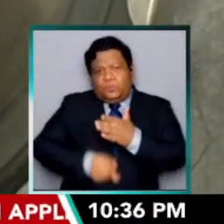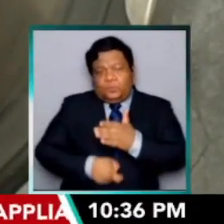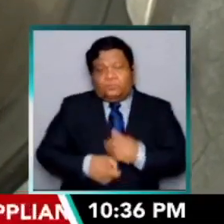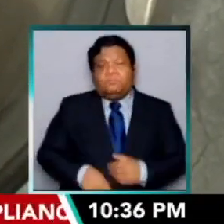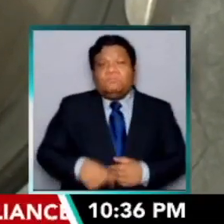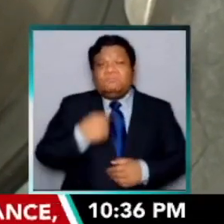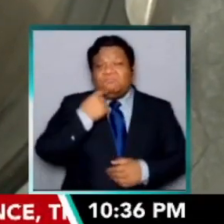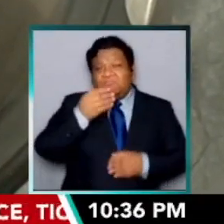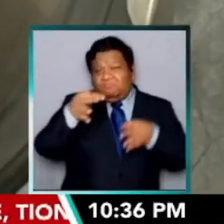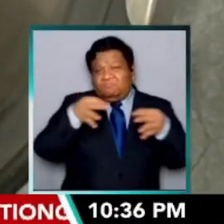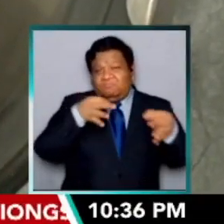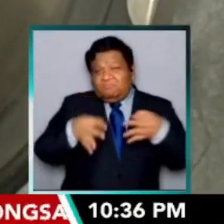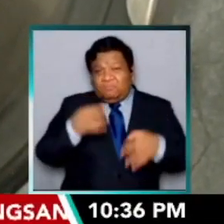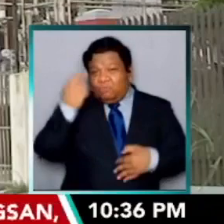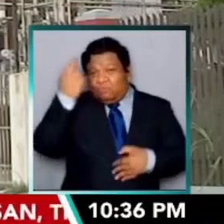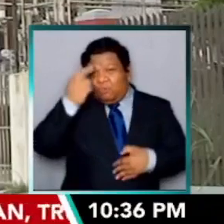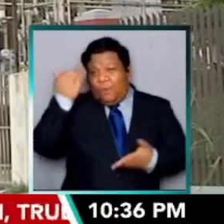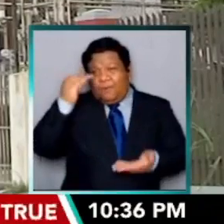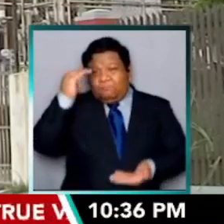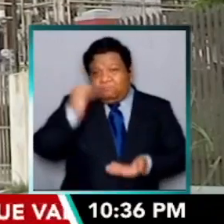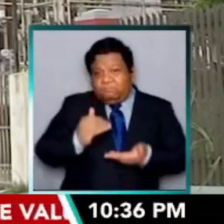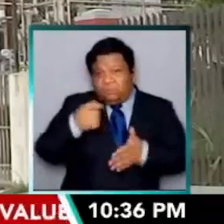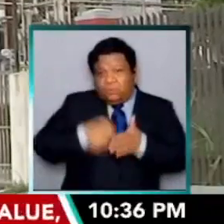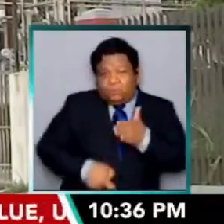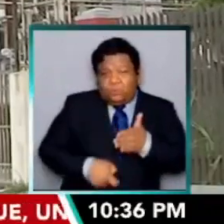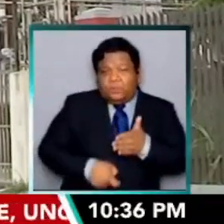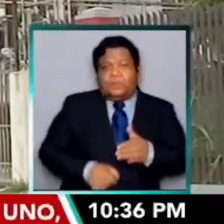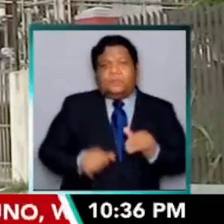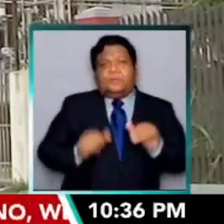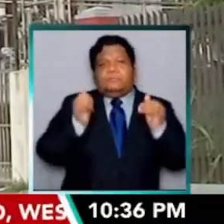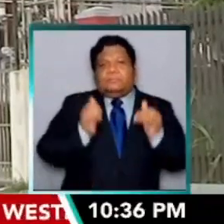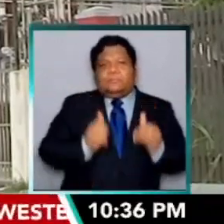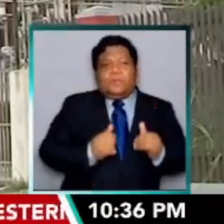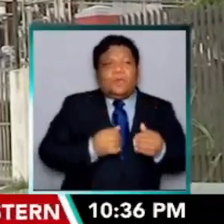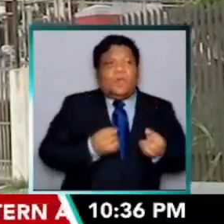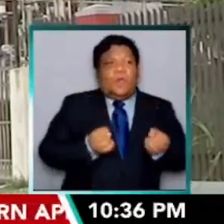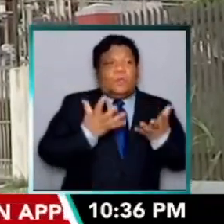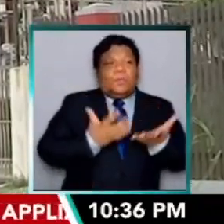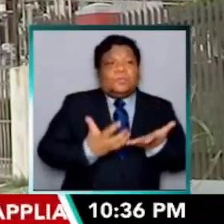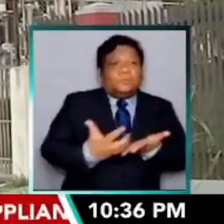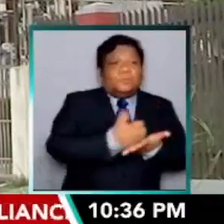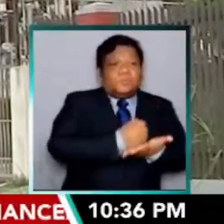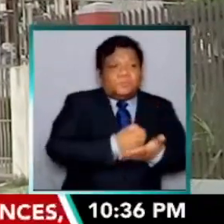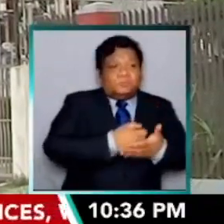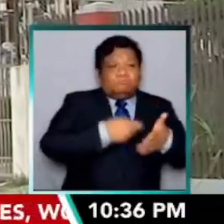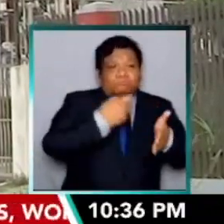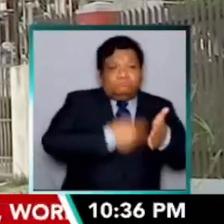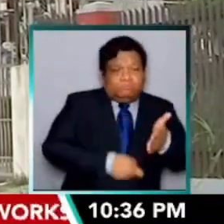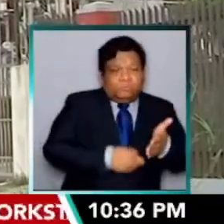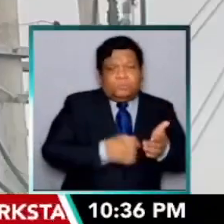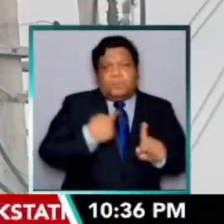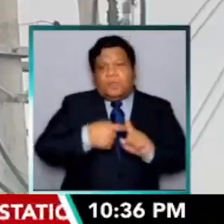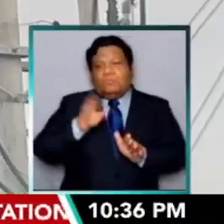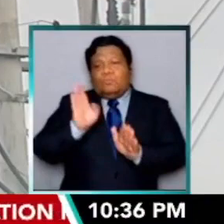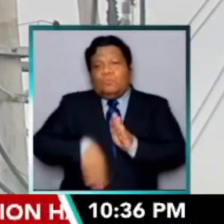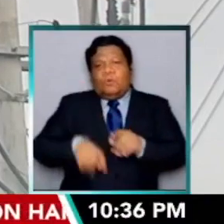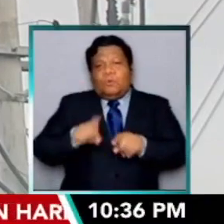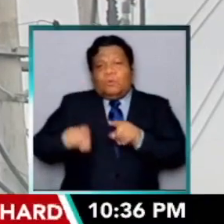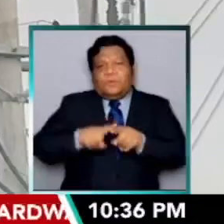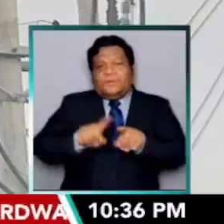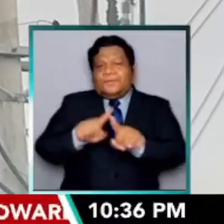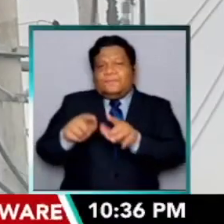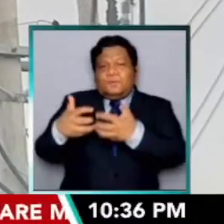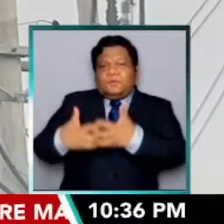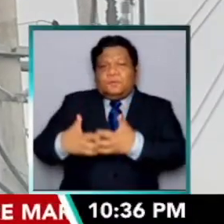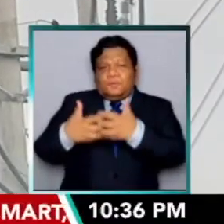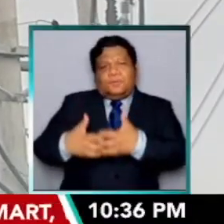nagpababa ng singil ng kuryente ang pagbaba ng generation charge at mas murang kuryente mula sa mga power producer. Sa kabila ito